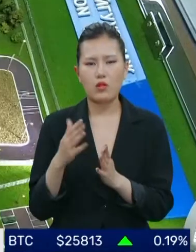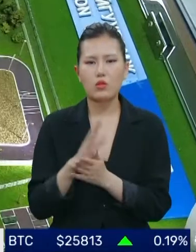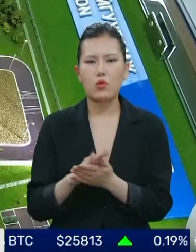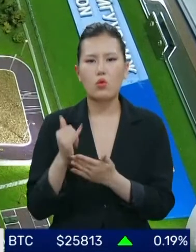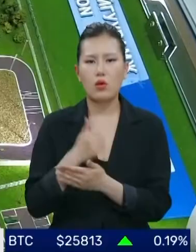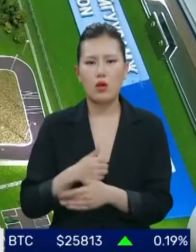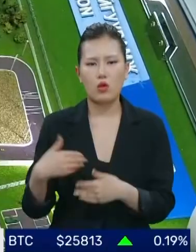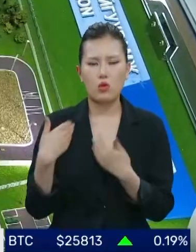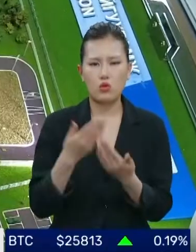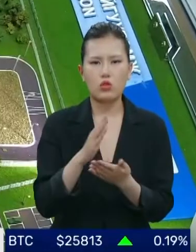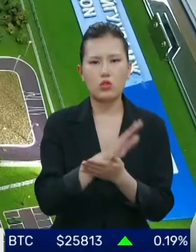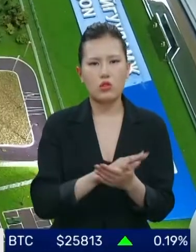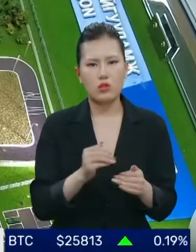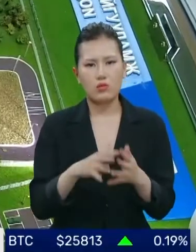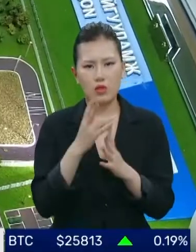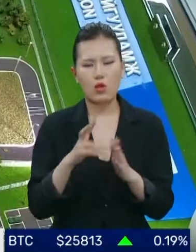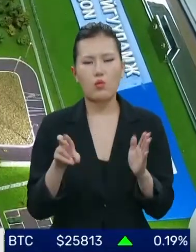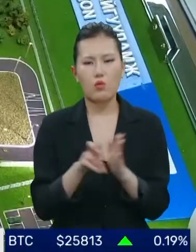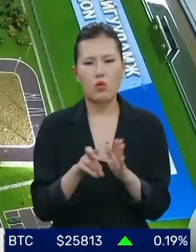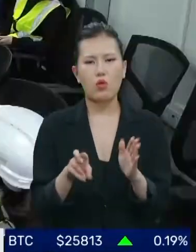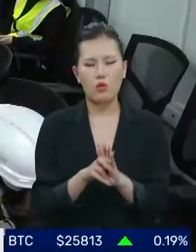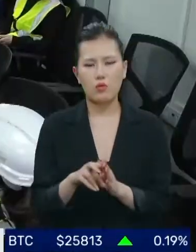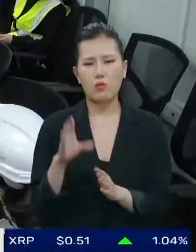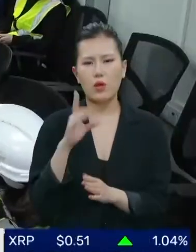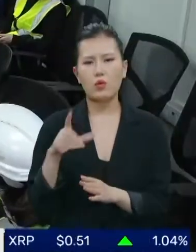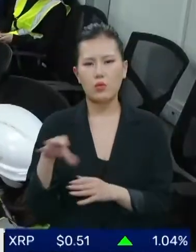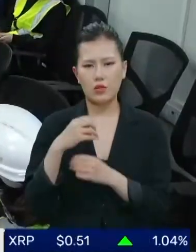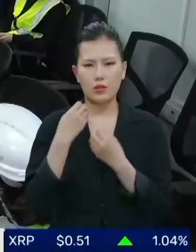суурьшлийн бүс байгуулах бүрэн боломж бүрдэнэ гэж албаныхан хэлж байна.